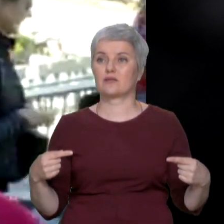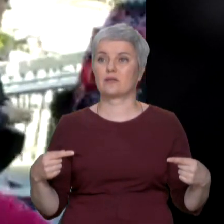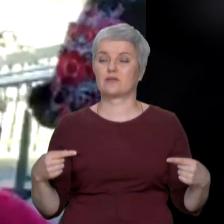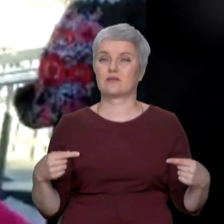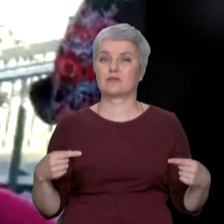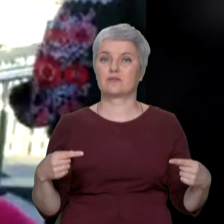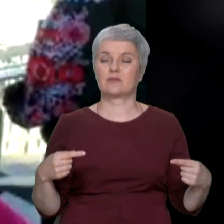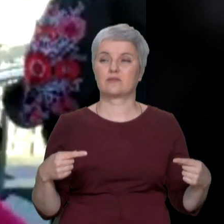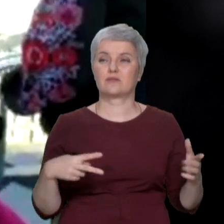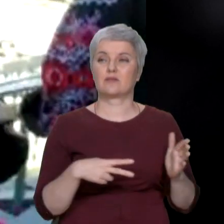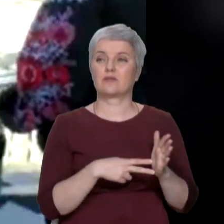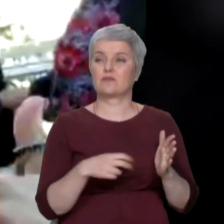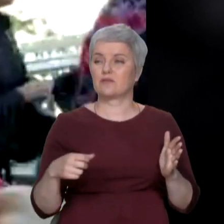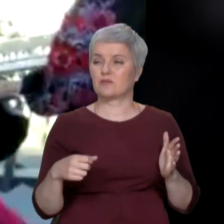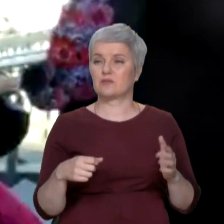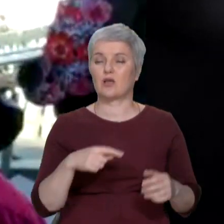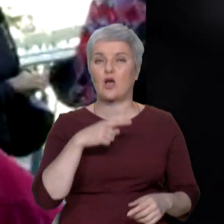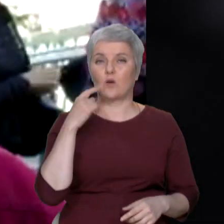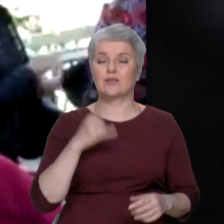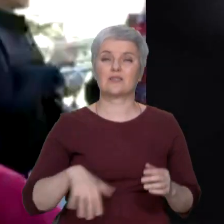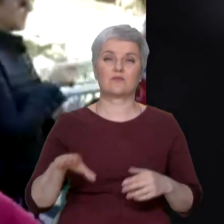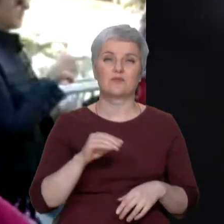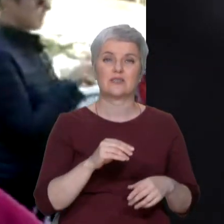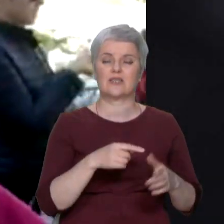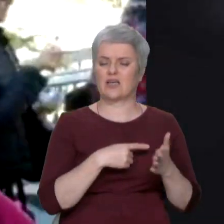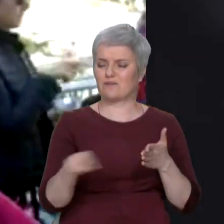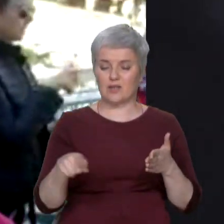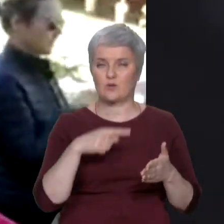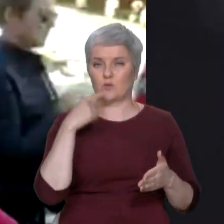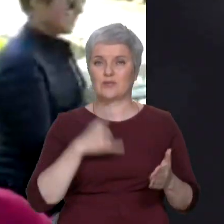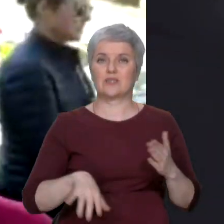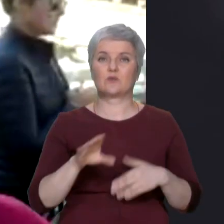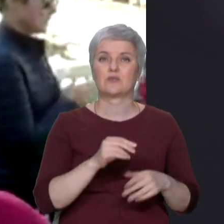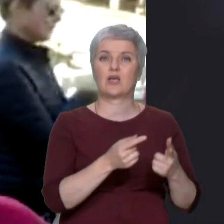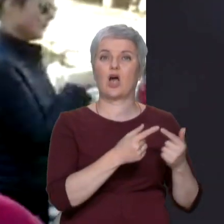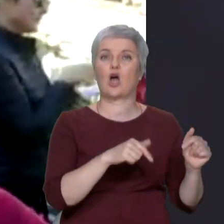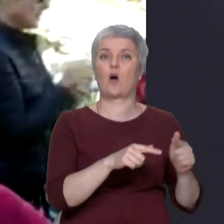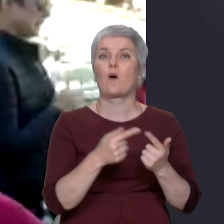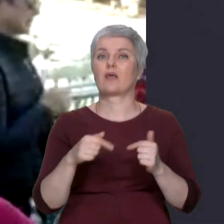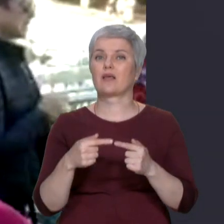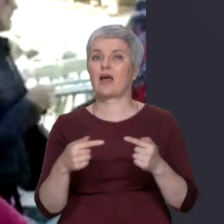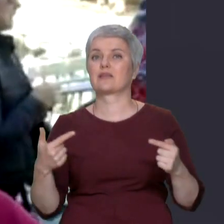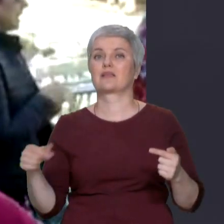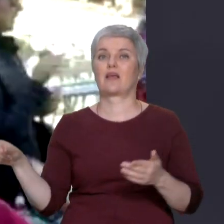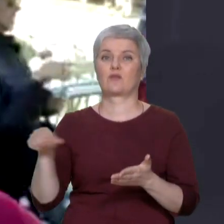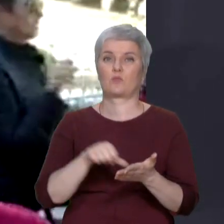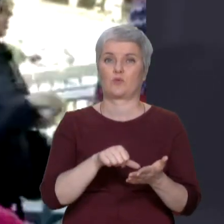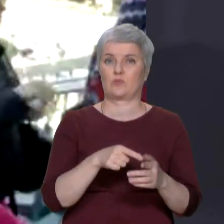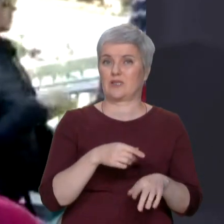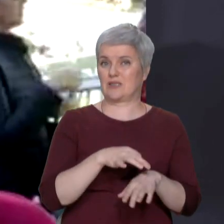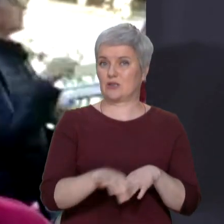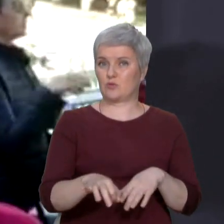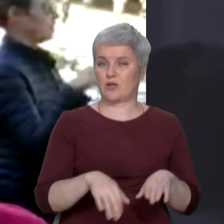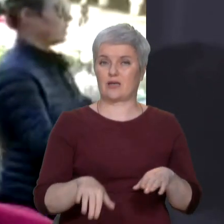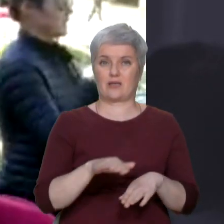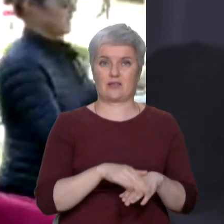вимкнути Росію з усіх організацій, де вона досі присутня, бо це знущання над